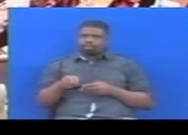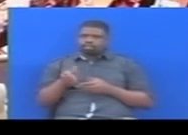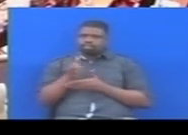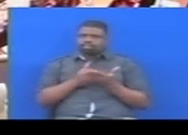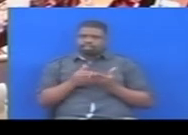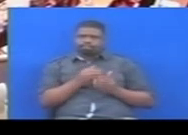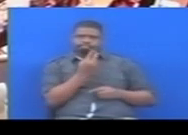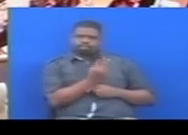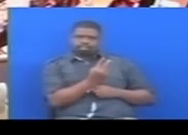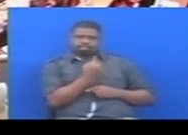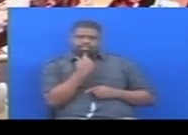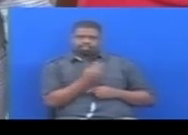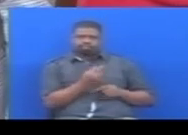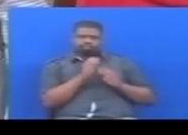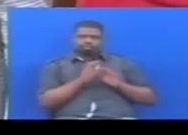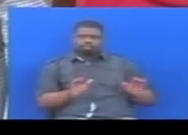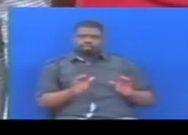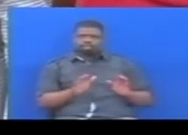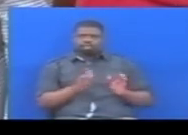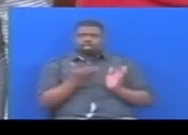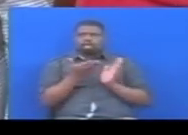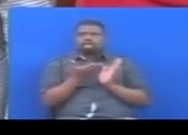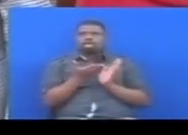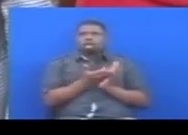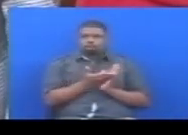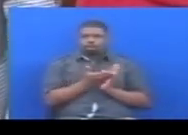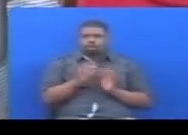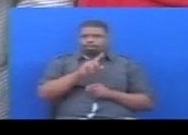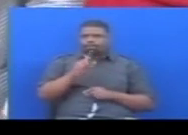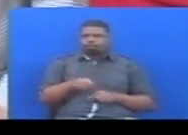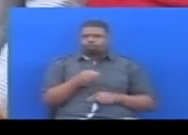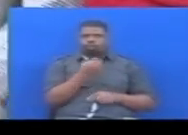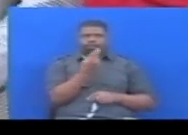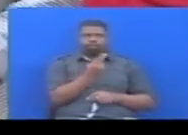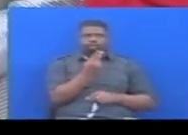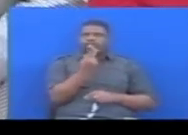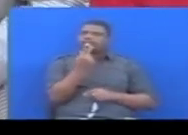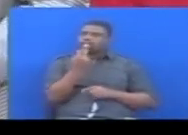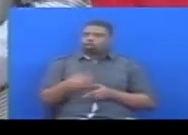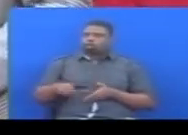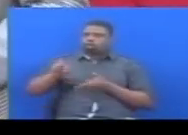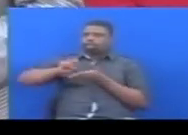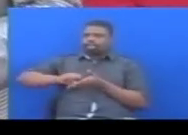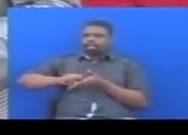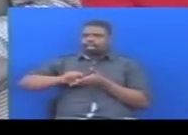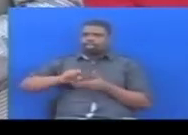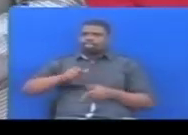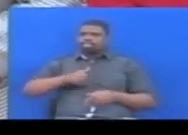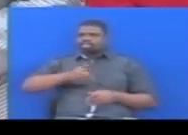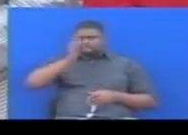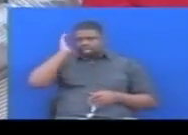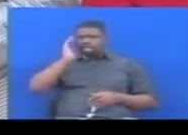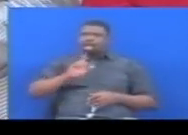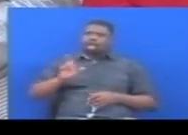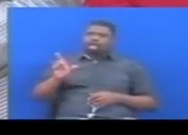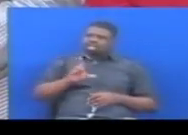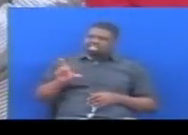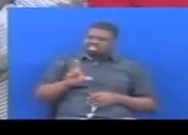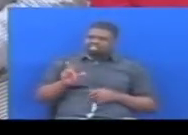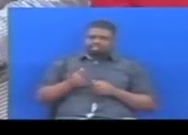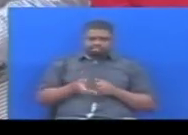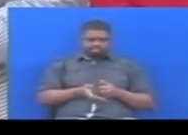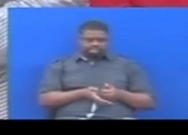mbili zilizotajwa. Naomba kuuliza maswali mawili ya nyongeza. Je, ni lini serikali